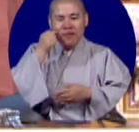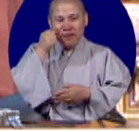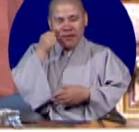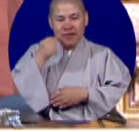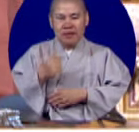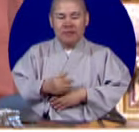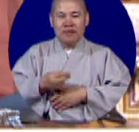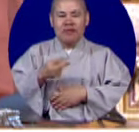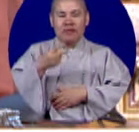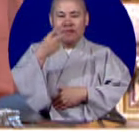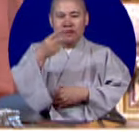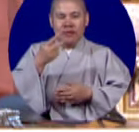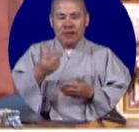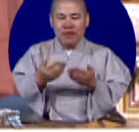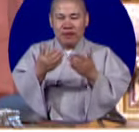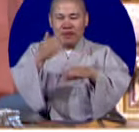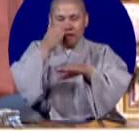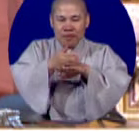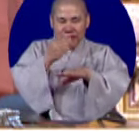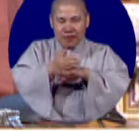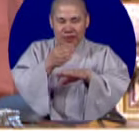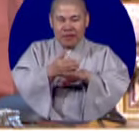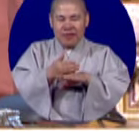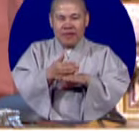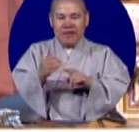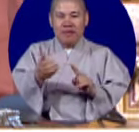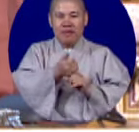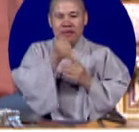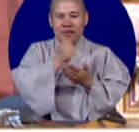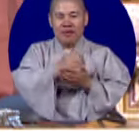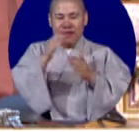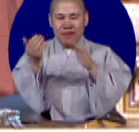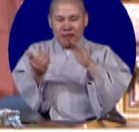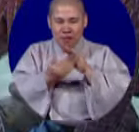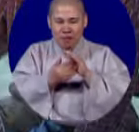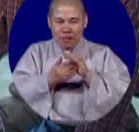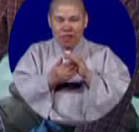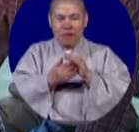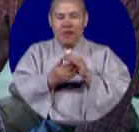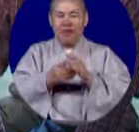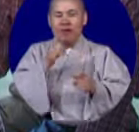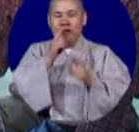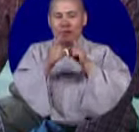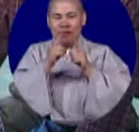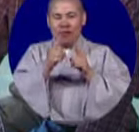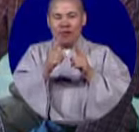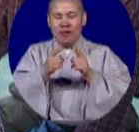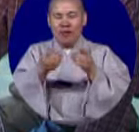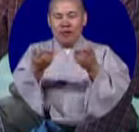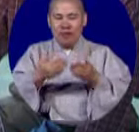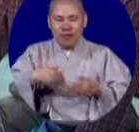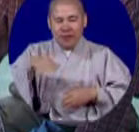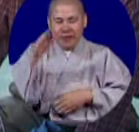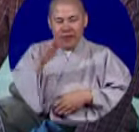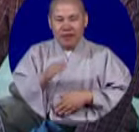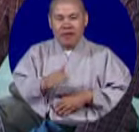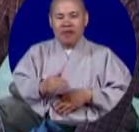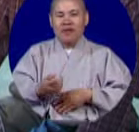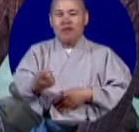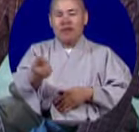그래가 줬더니 고맙습니다. 성불 잘하셨어요. 그러고 가더라고. 그 오면서 가만히